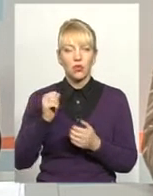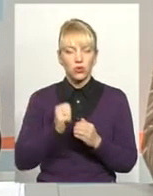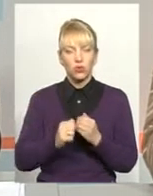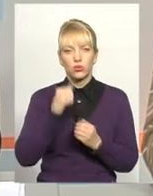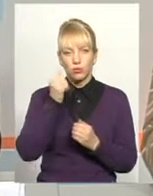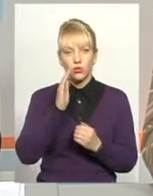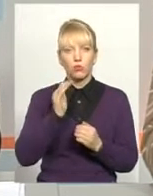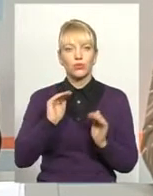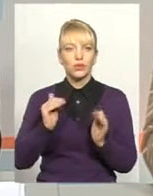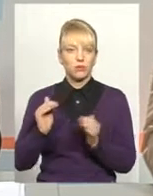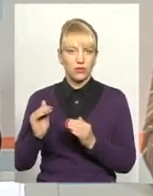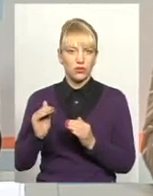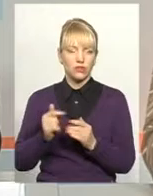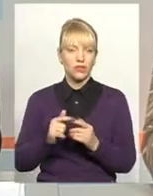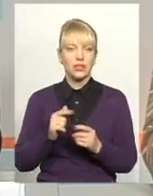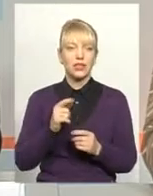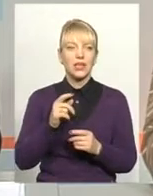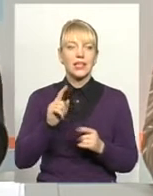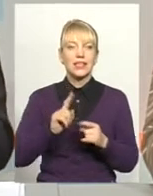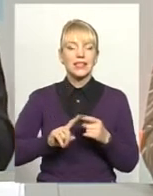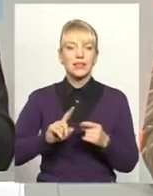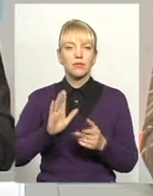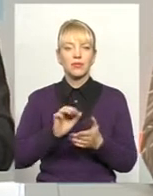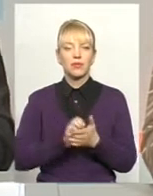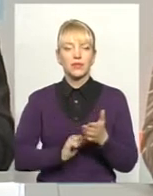тому, що